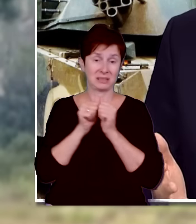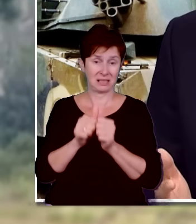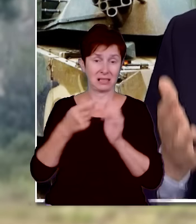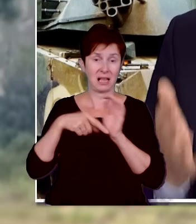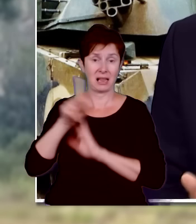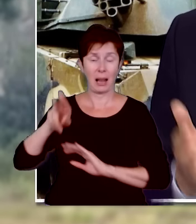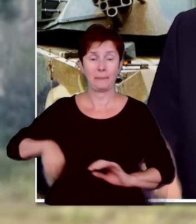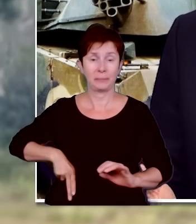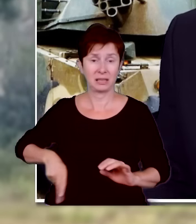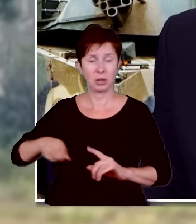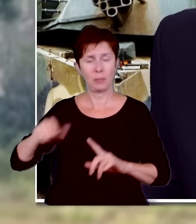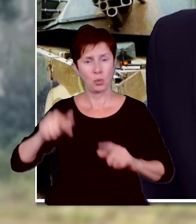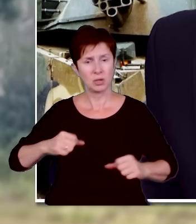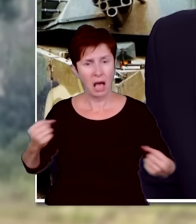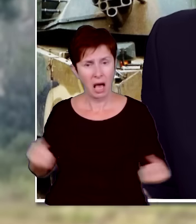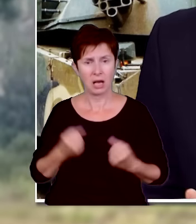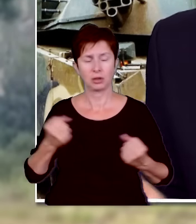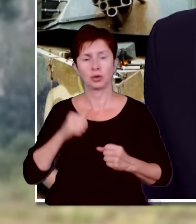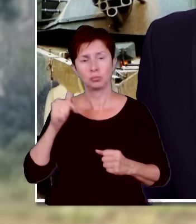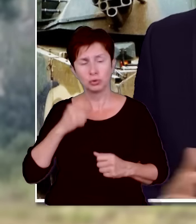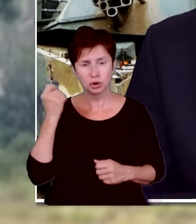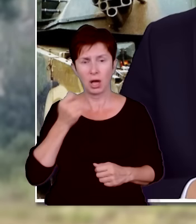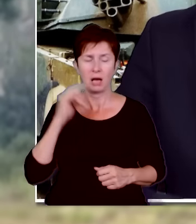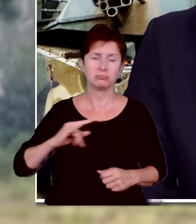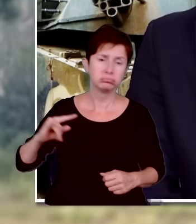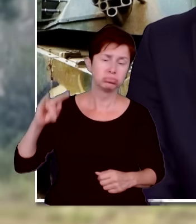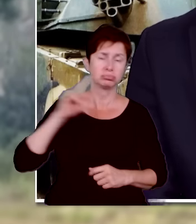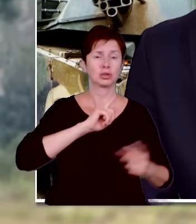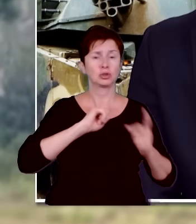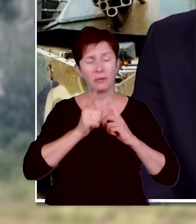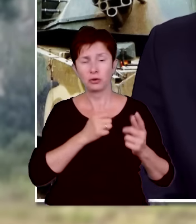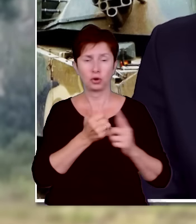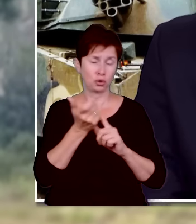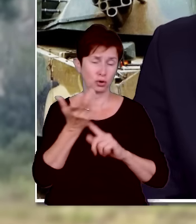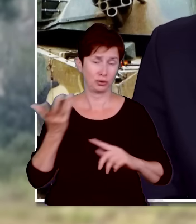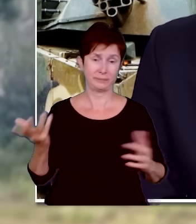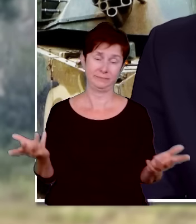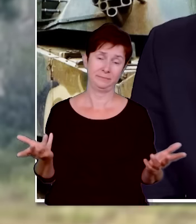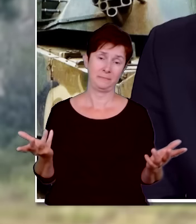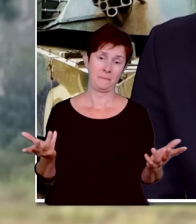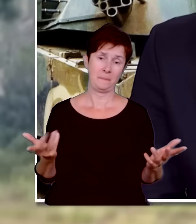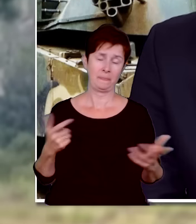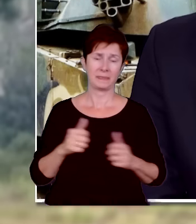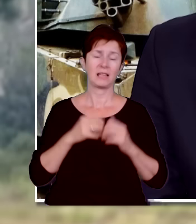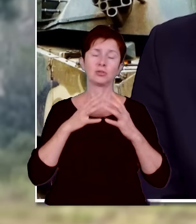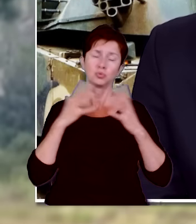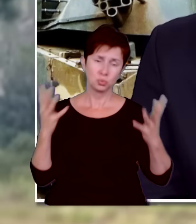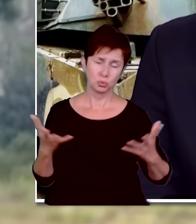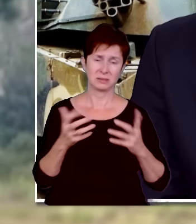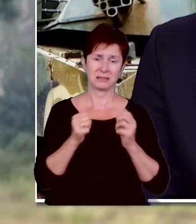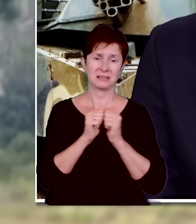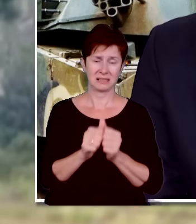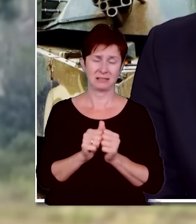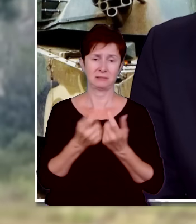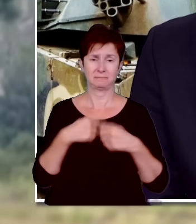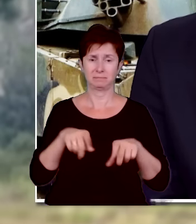zaangażować żeby polecieć przekonywać swoich partnerów no mówiąc w skrócie jest to ogrom ogrom wyzwania i my Trzymamy kciuki żeby